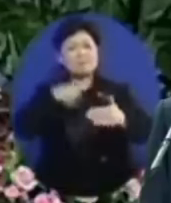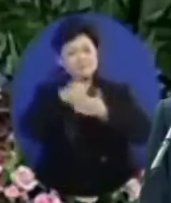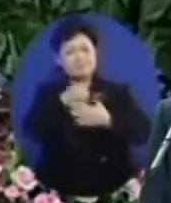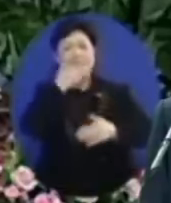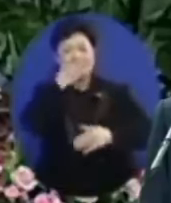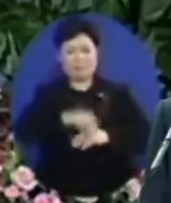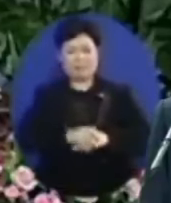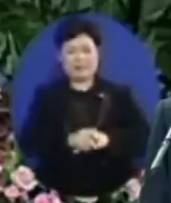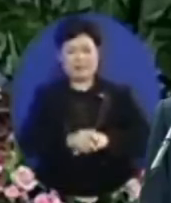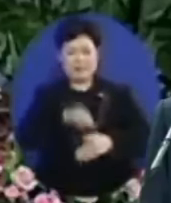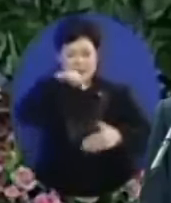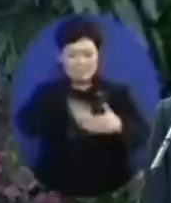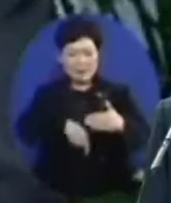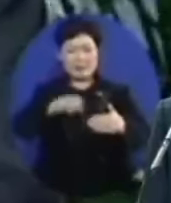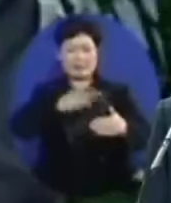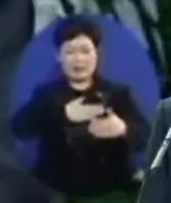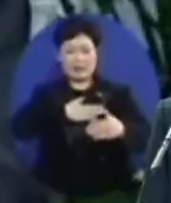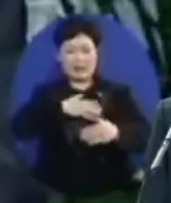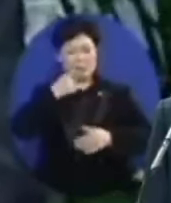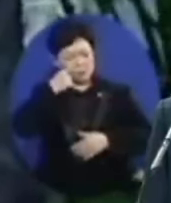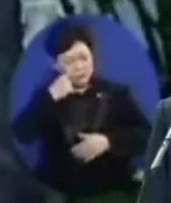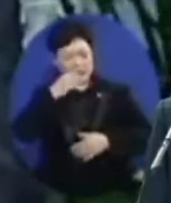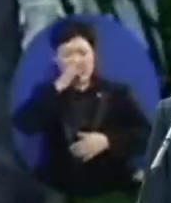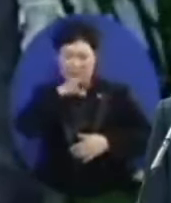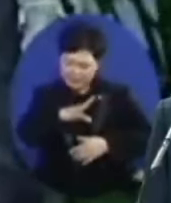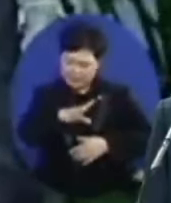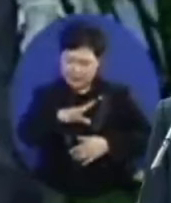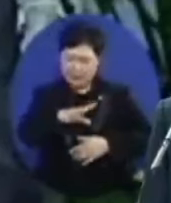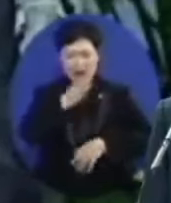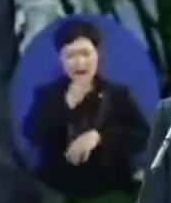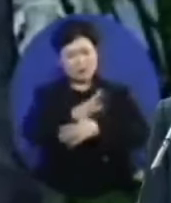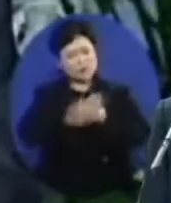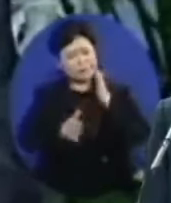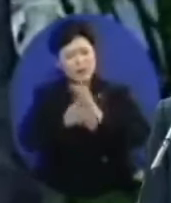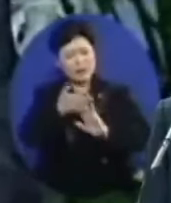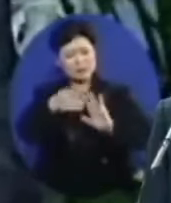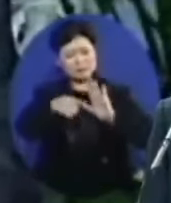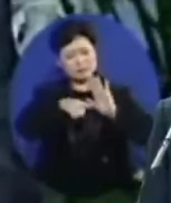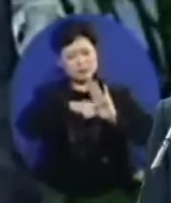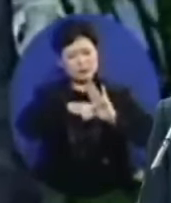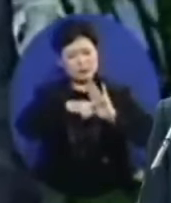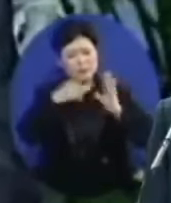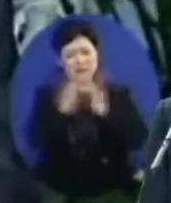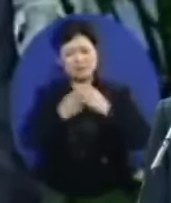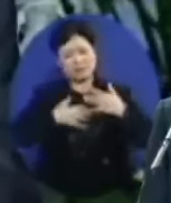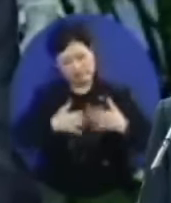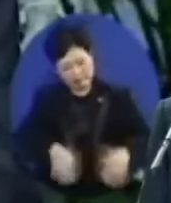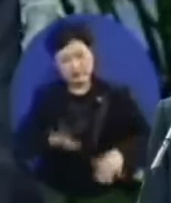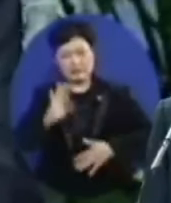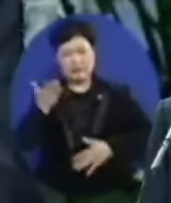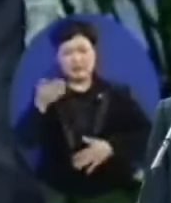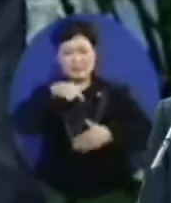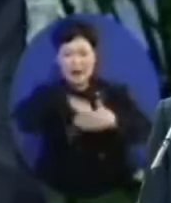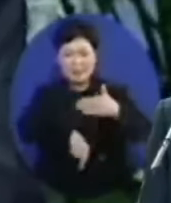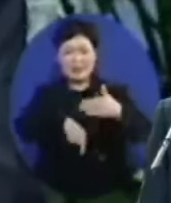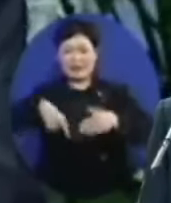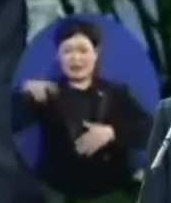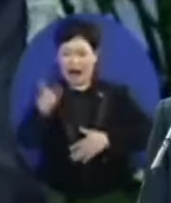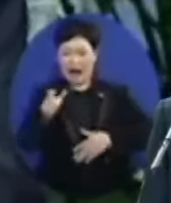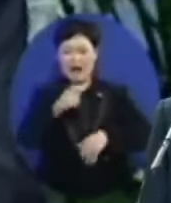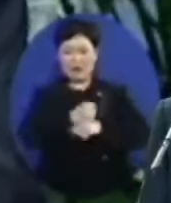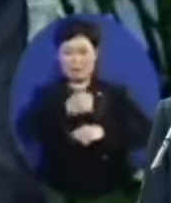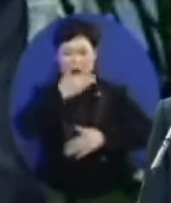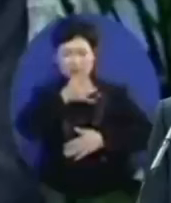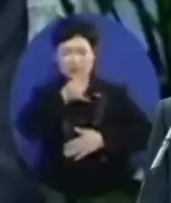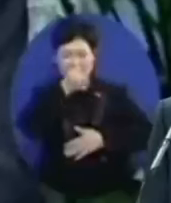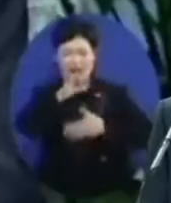것입니다. 마음에 내가 못한다, 안 된다, 할 수 없다면 완전히 연약해지는 것입니다. 그러나 마음에 강하고 할 수